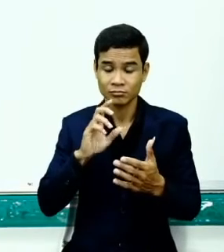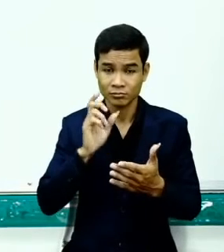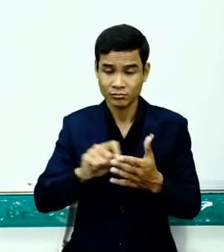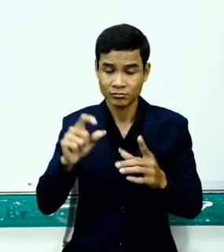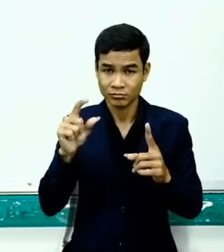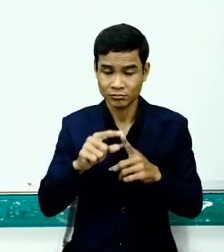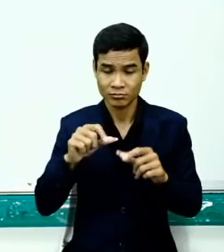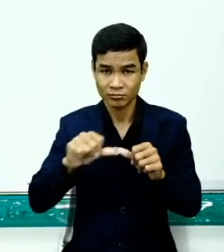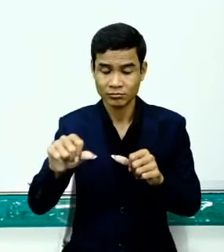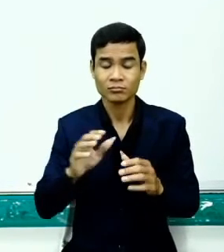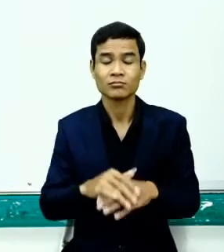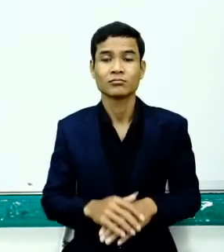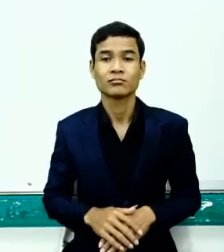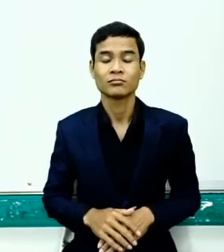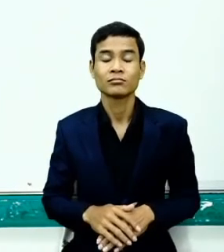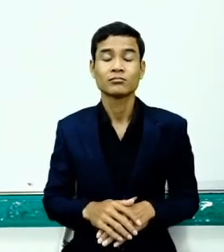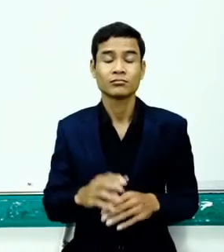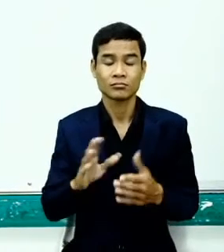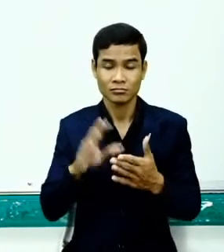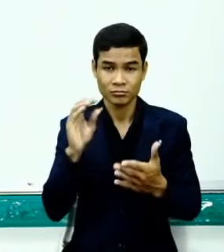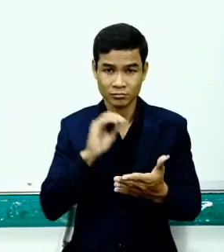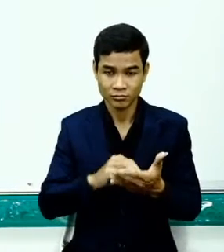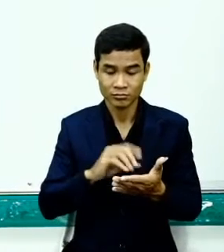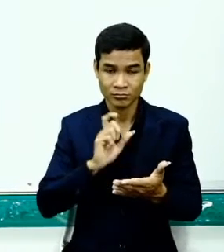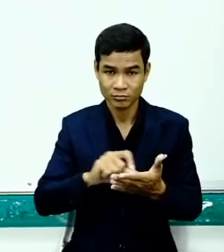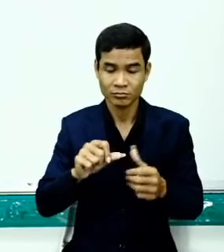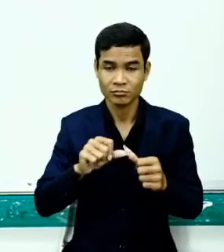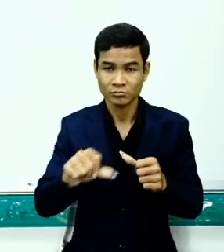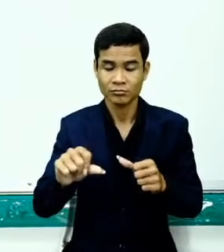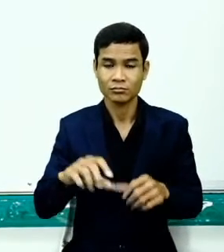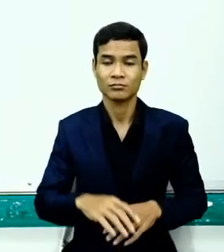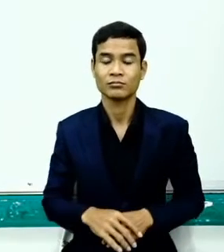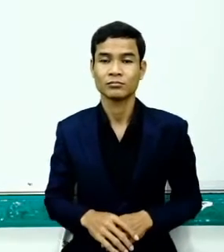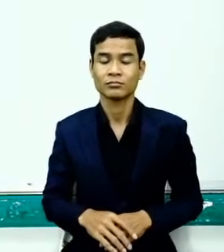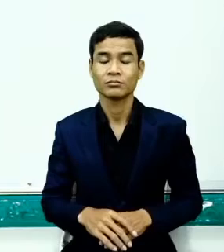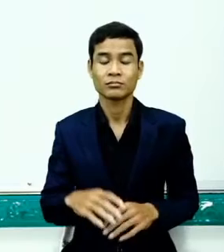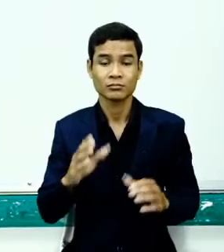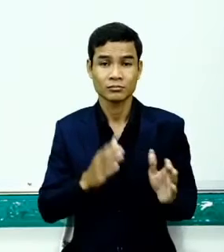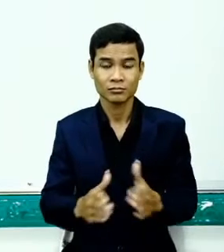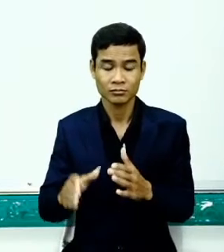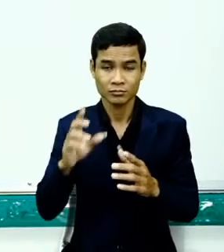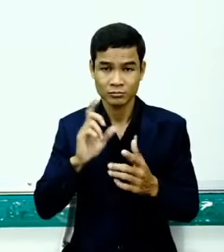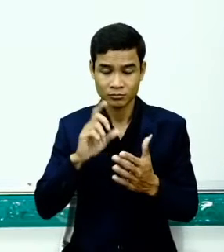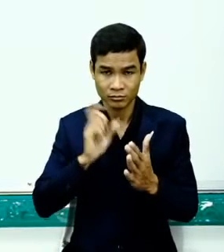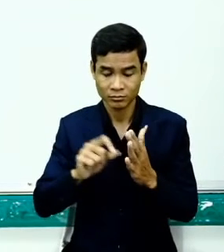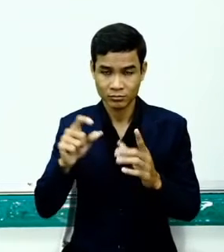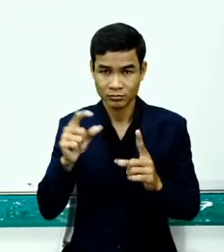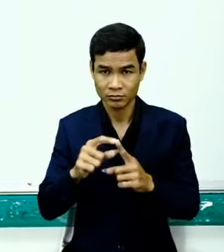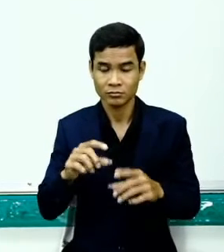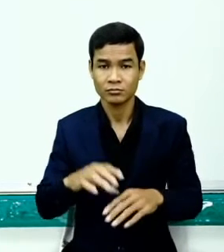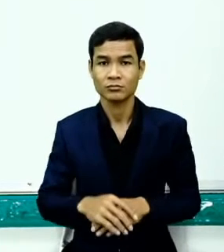រពាក្យបន្តពីពាក្យញុះចូលក្នុងសៀវភៅដដែលតោះកូនត្រៀមសរសេរពាក្យ